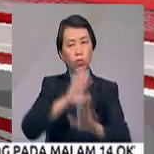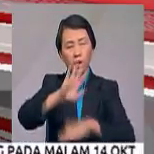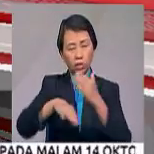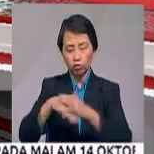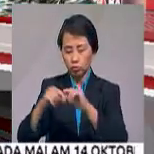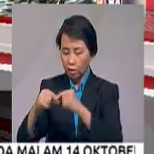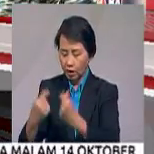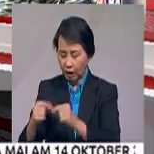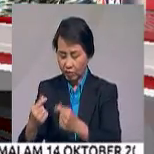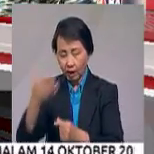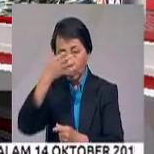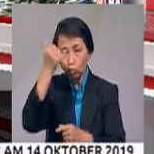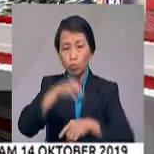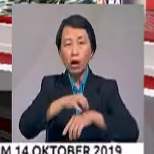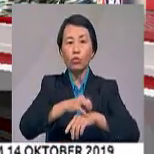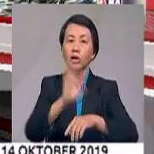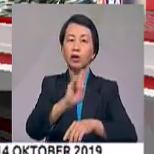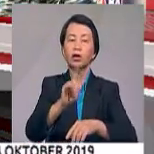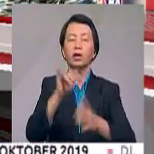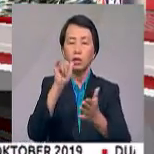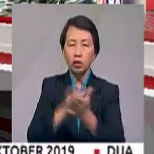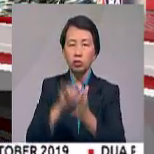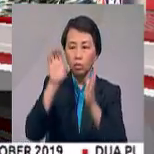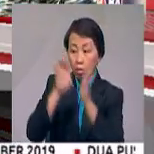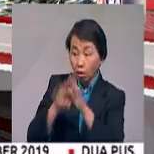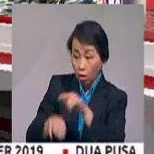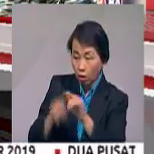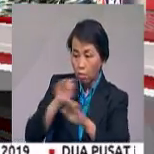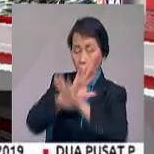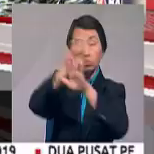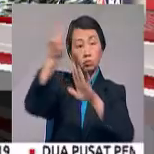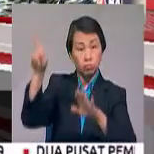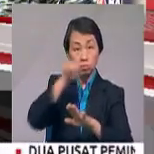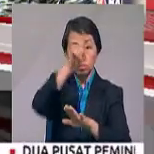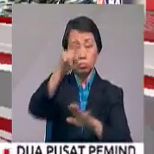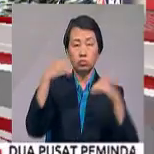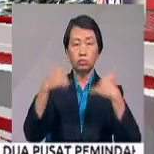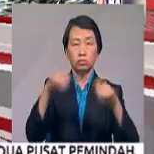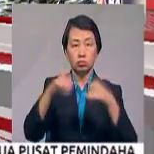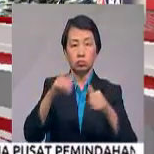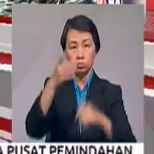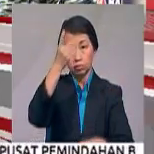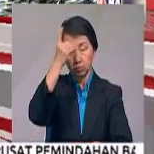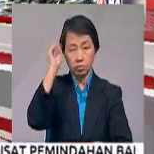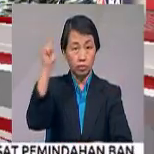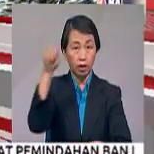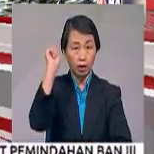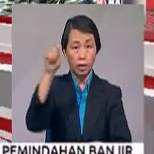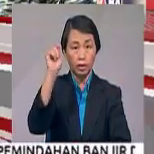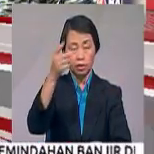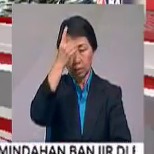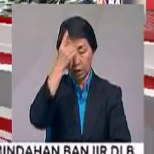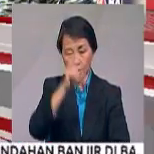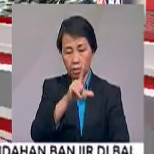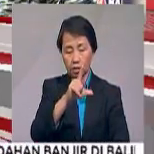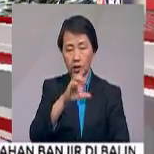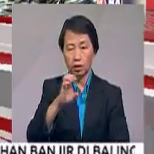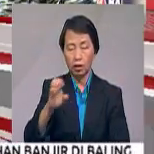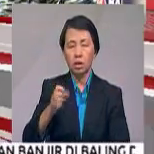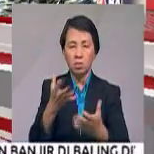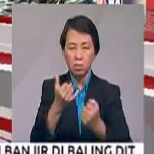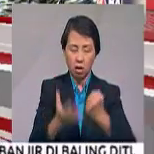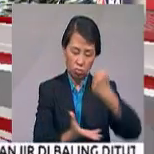kacang lupakan kulit. Itulah gambaran sebenar mengenai legenda badminton negara, Dato' Lee Chong Wei, yang menyalurkan dana